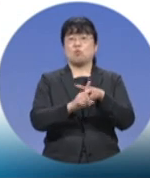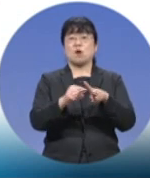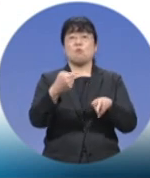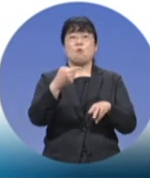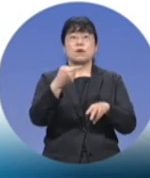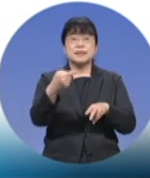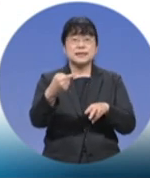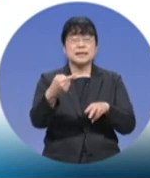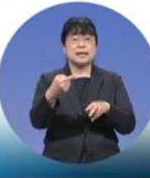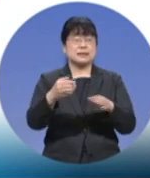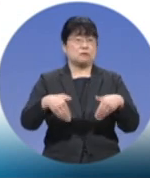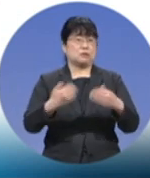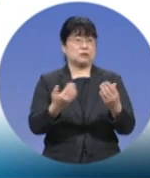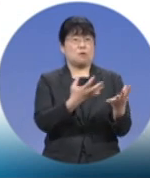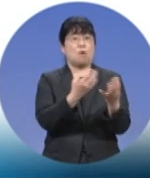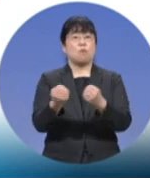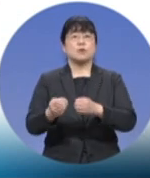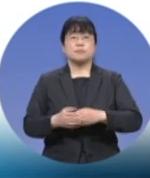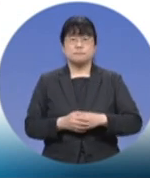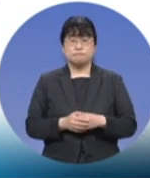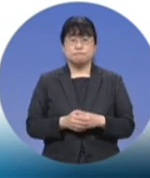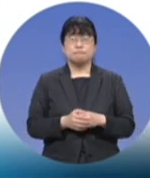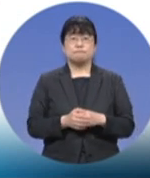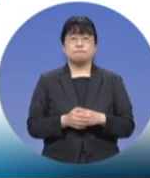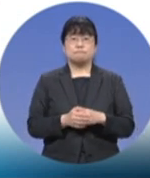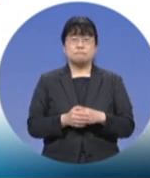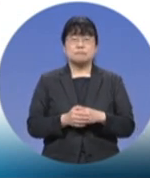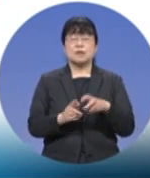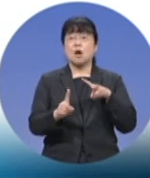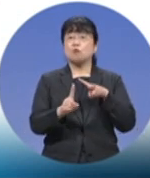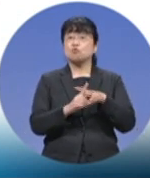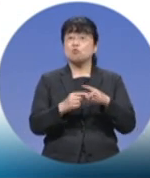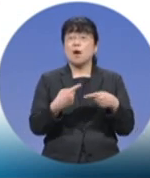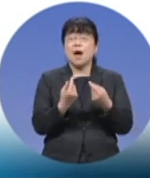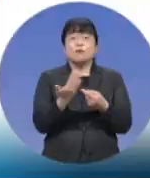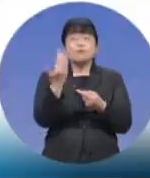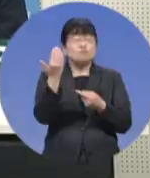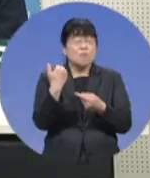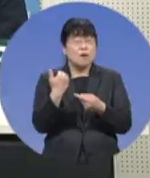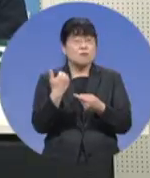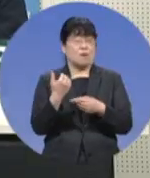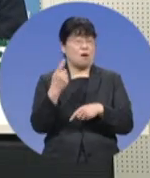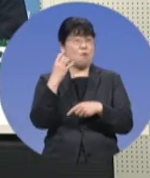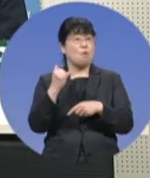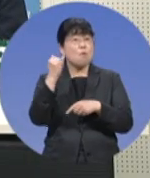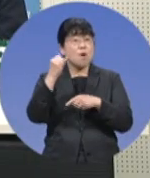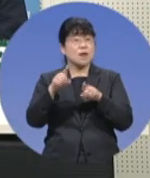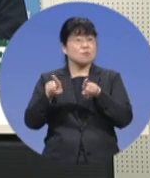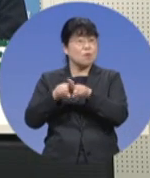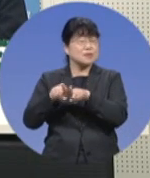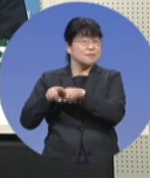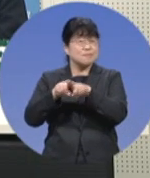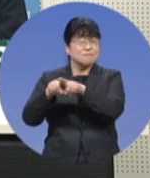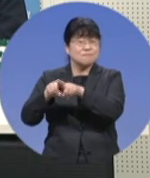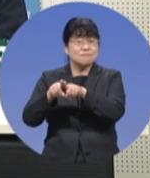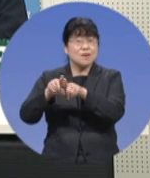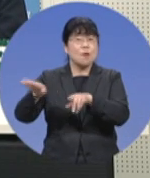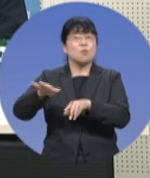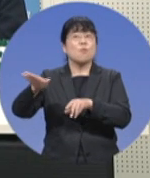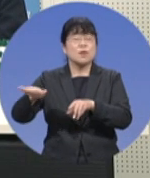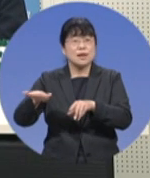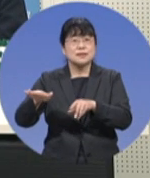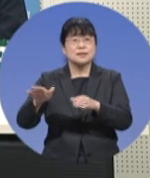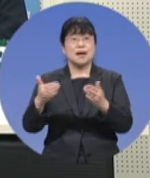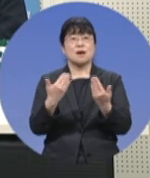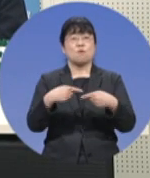校1年生が事故に遭うケースが多くなっています。 小学校に入学する前は保護者と一緒に行動していた子どもたち